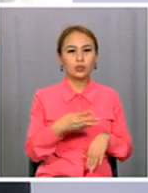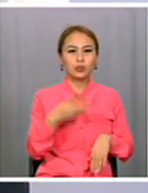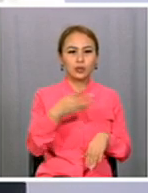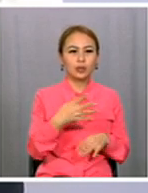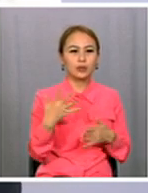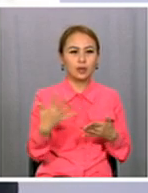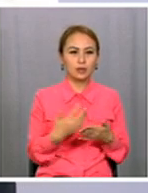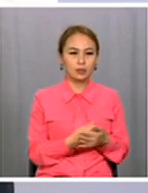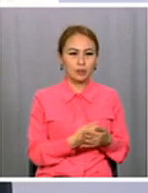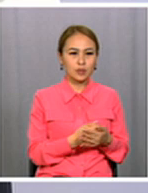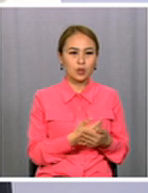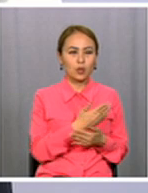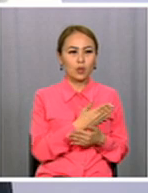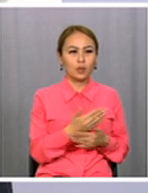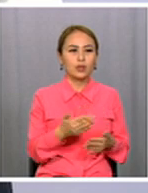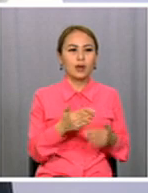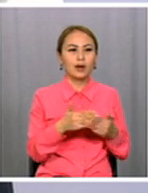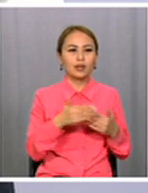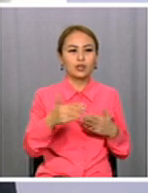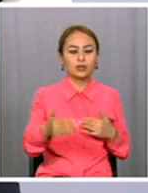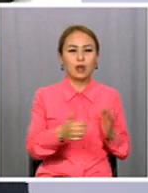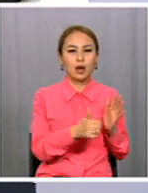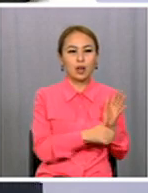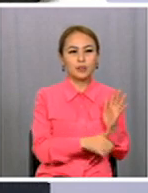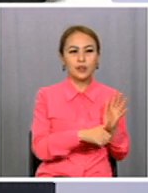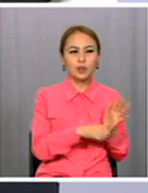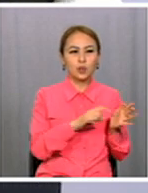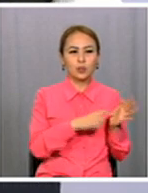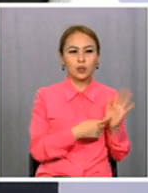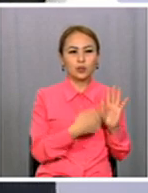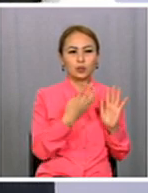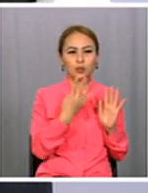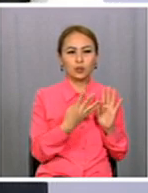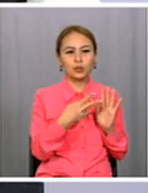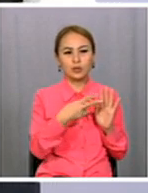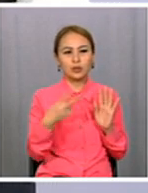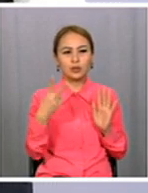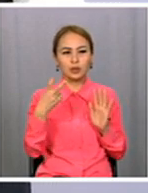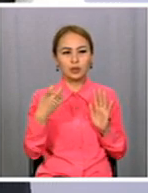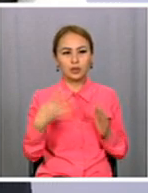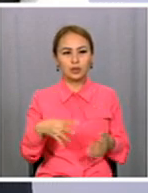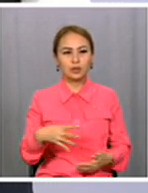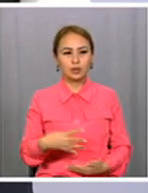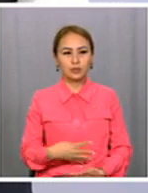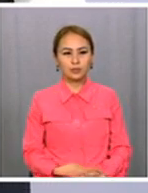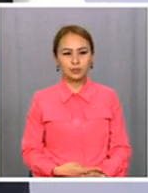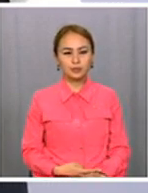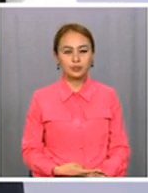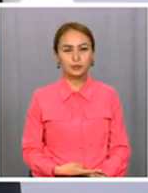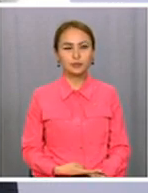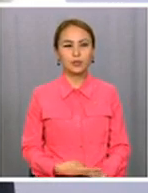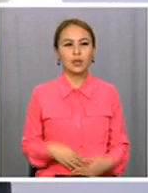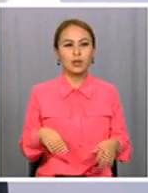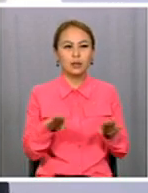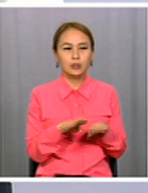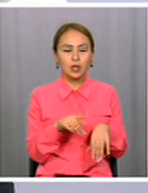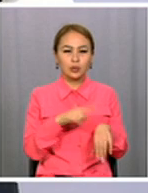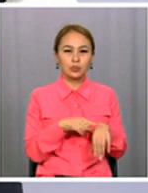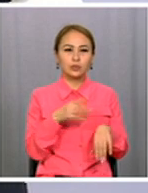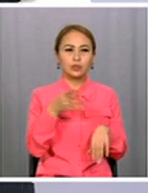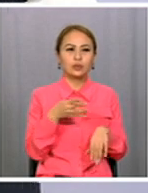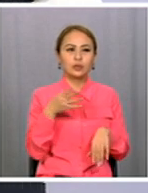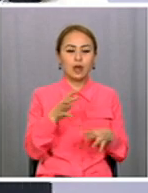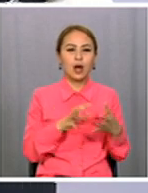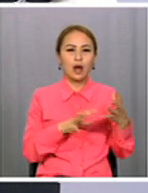анықтаймыз. Онда қашықтық 60 көбейту 4, яғни 240-қа тең болады. Демек, 4 сағатта